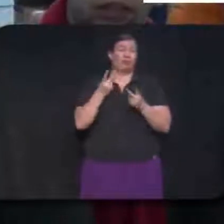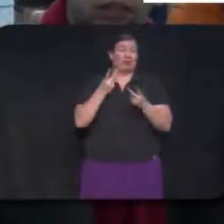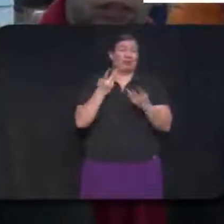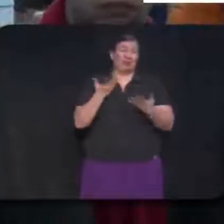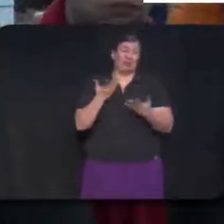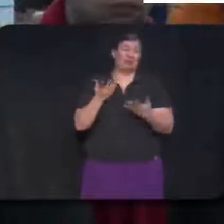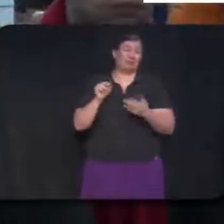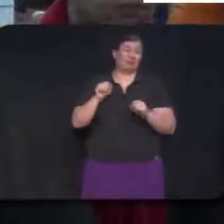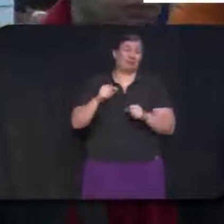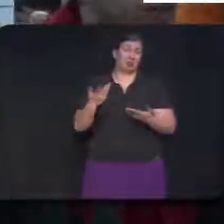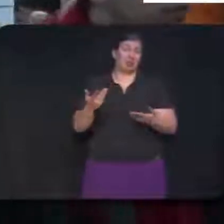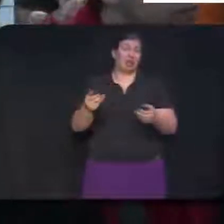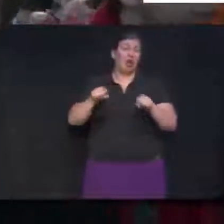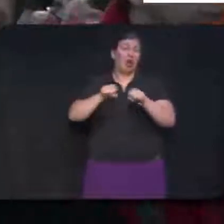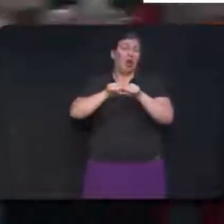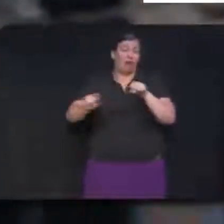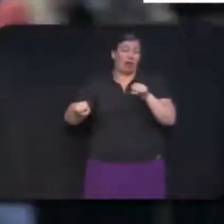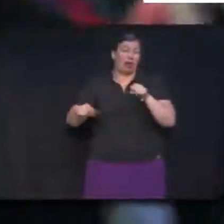machen